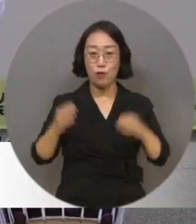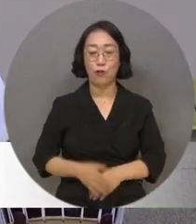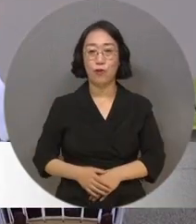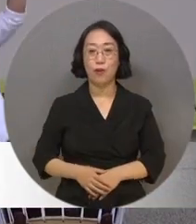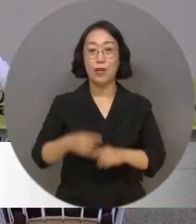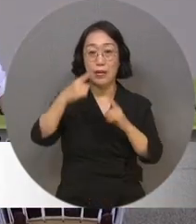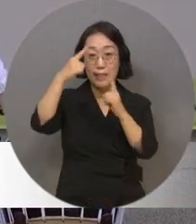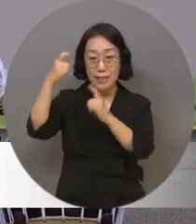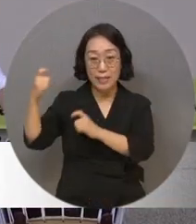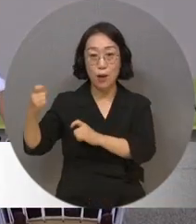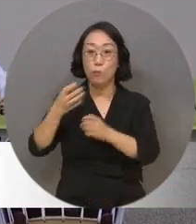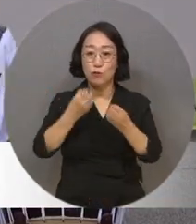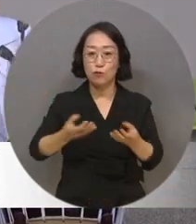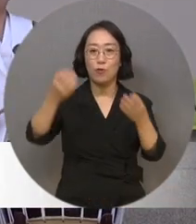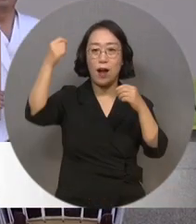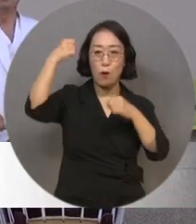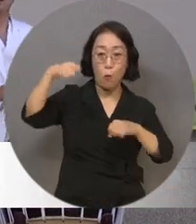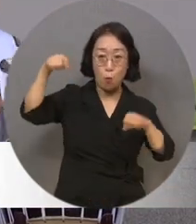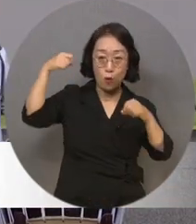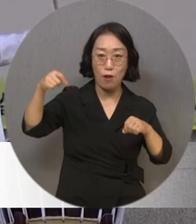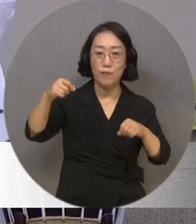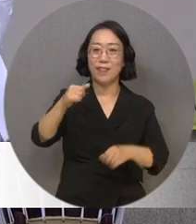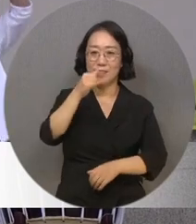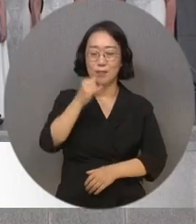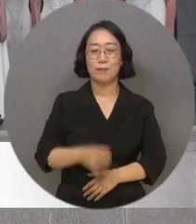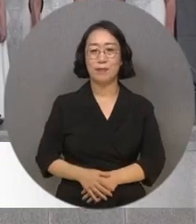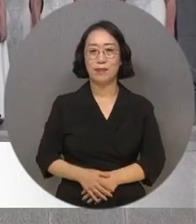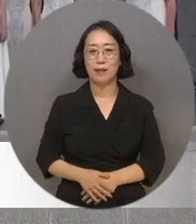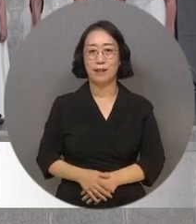행사를 기념하는 축하 공연 또한 이어졌습니다